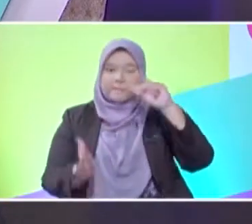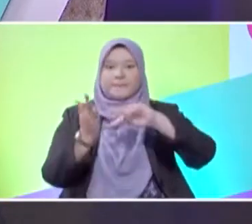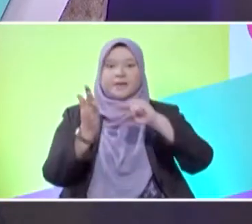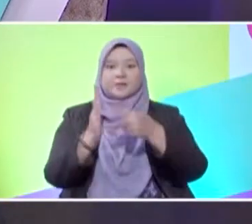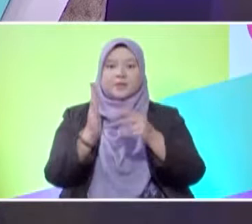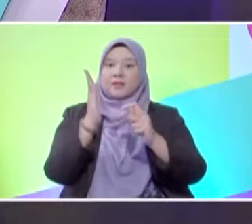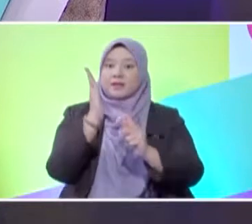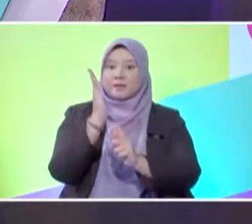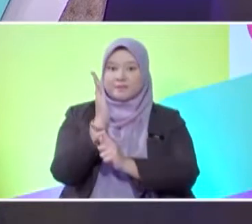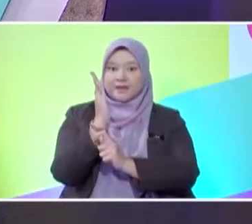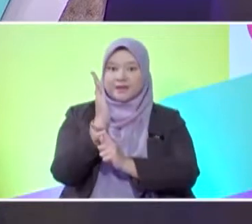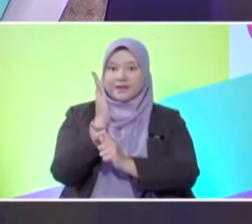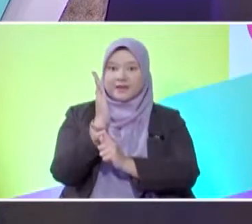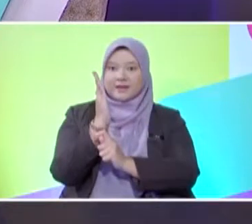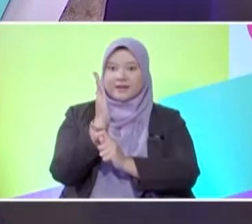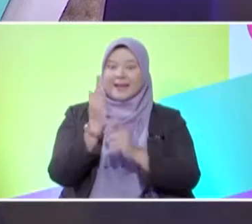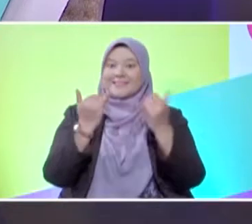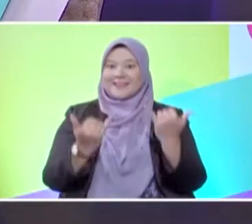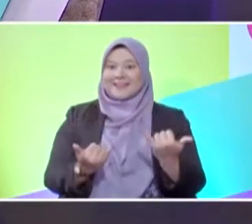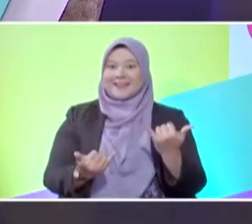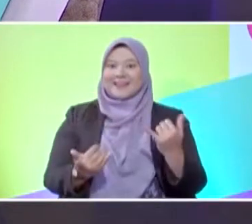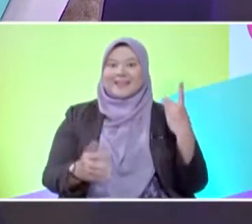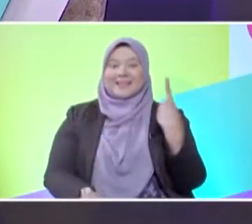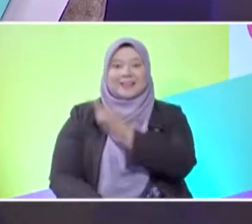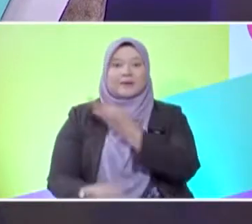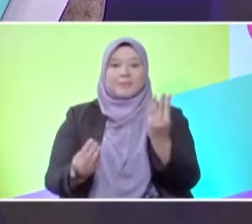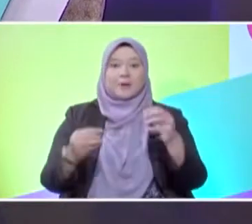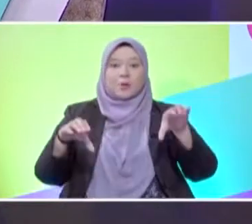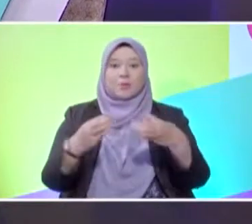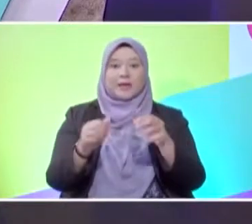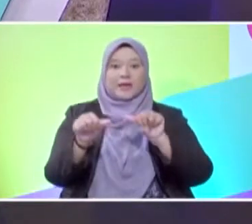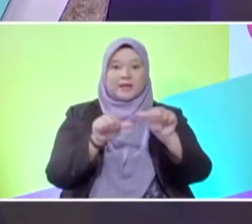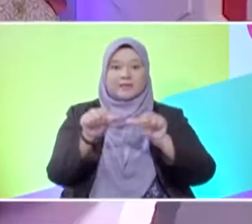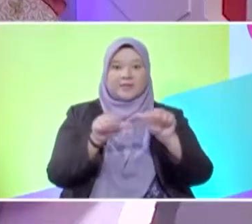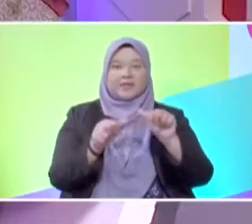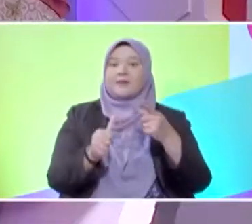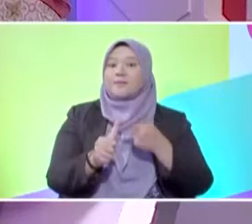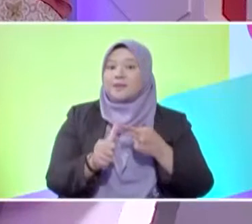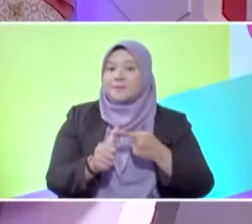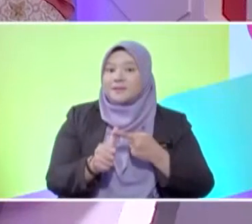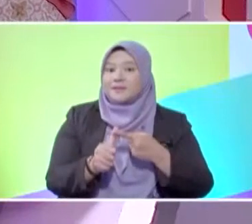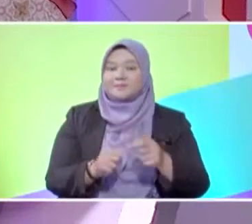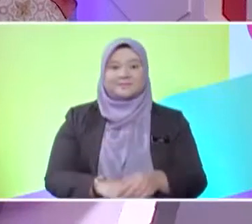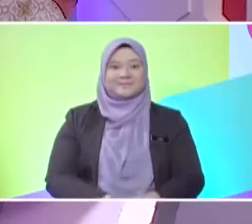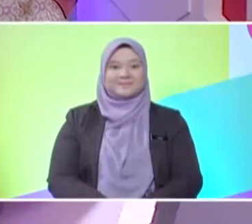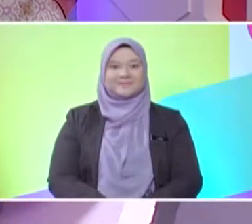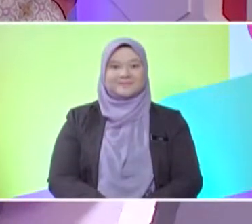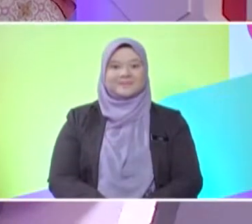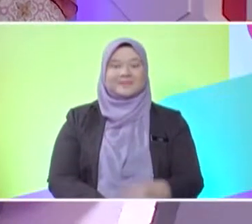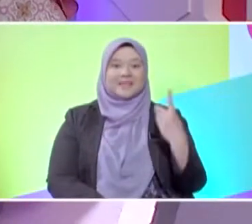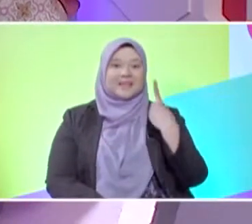boleh cek gu terus kadang aktif terus ya oke sebegitu penambah hai gitu napa sasameki telah